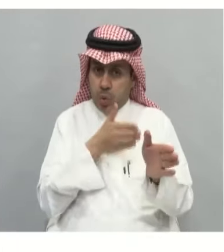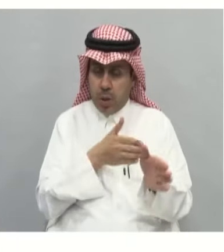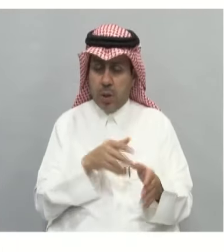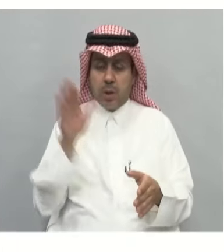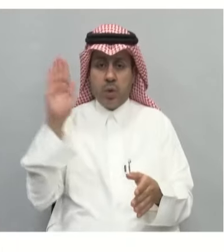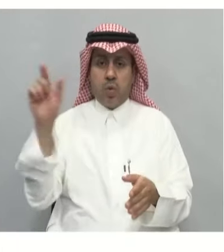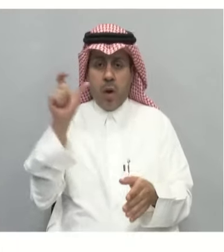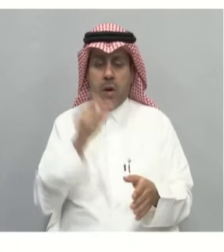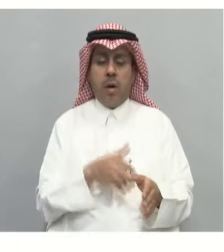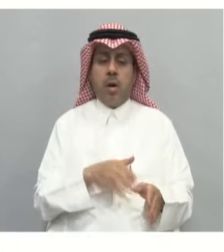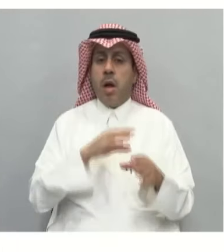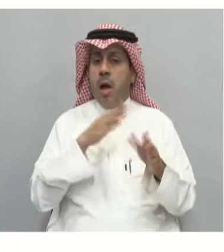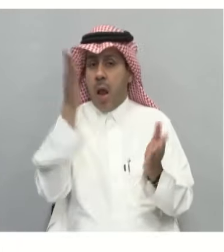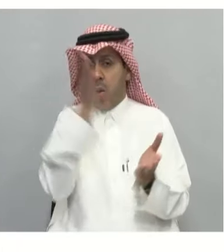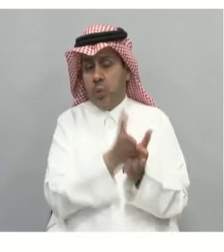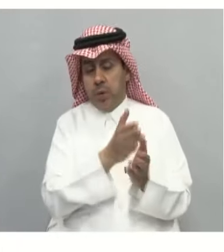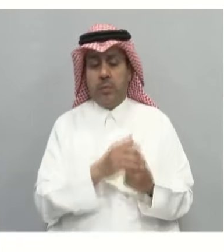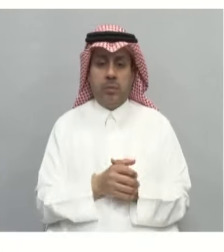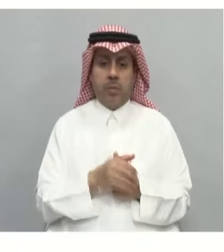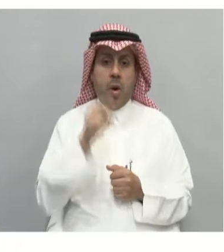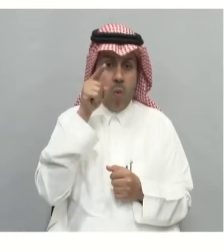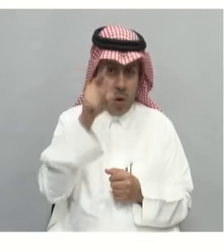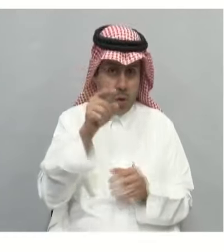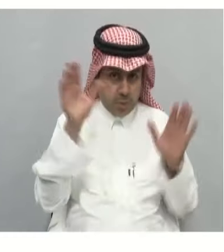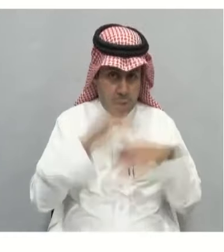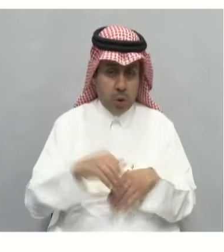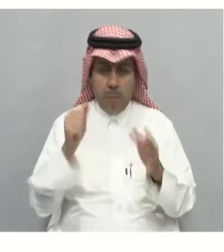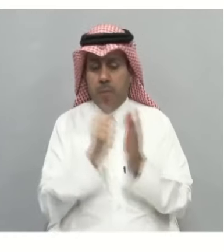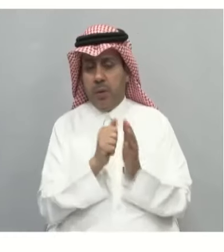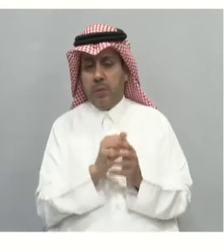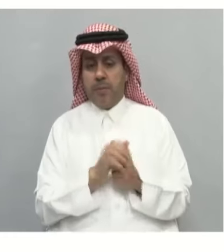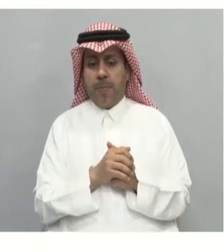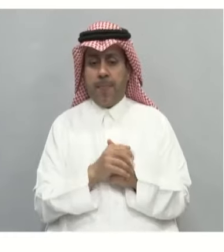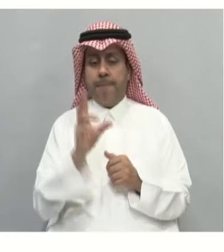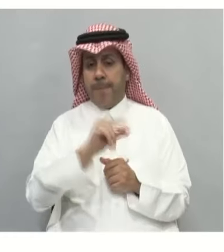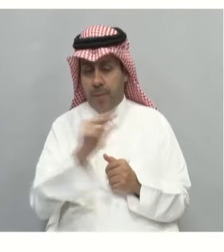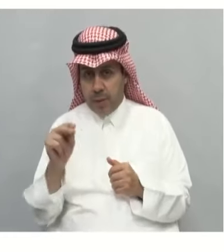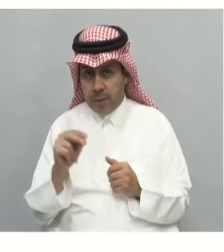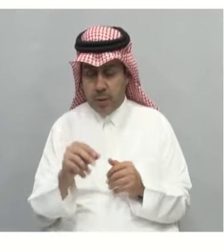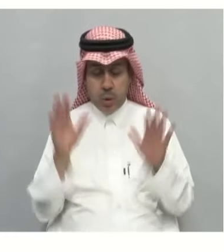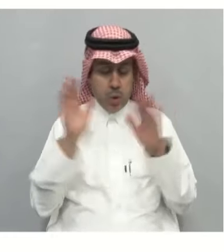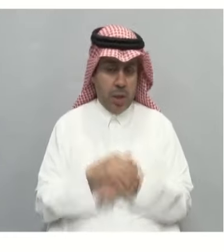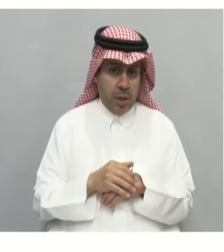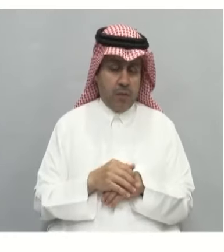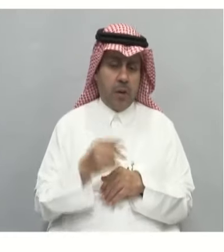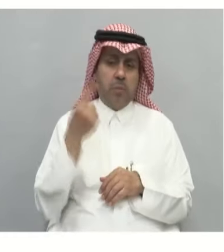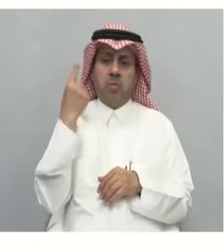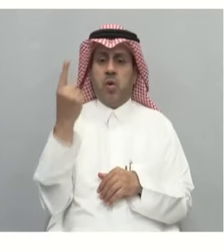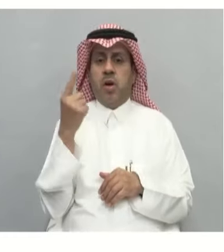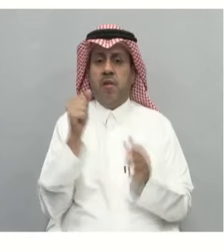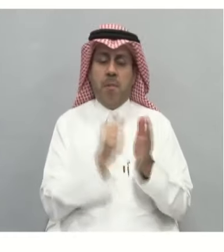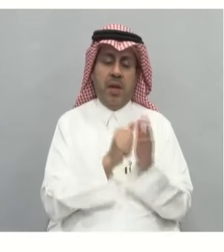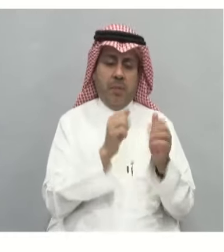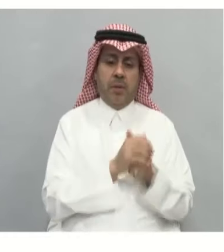الهدى ولو انكم صليتم في بيوتكم كما يصلي هذا المتخلف في